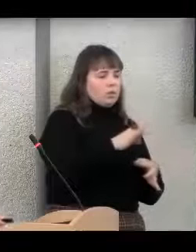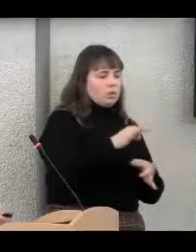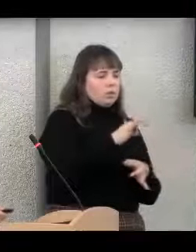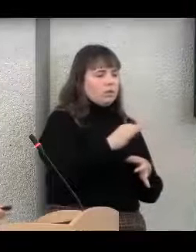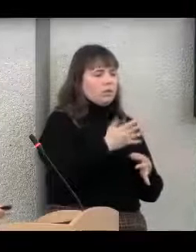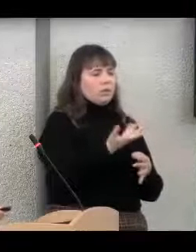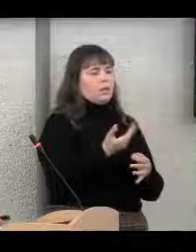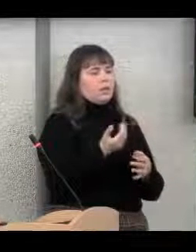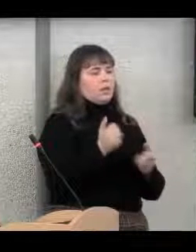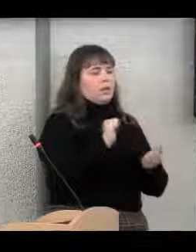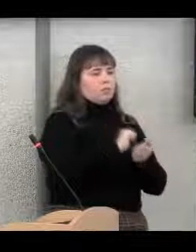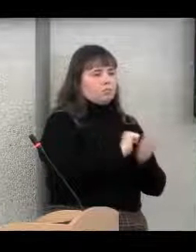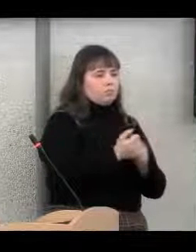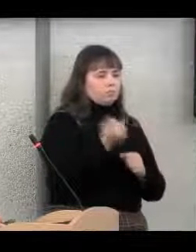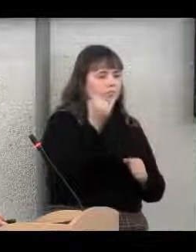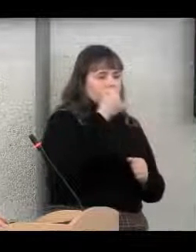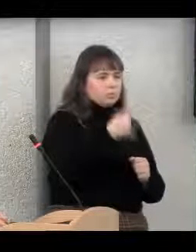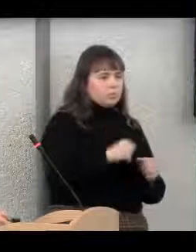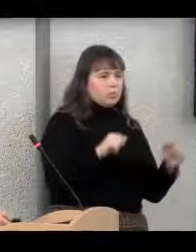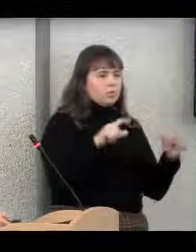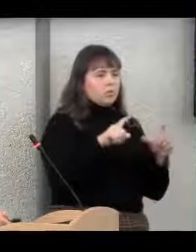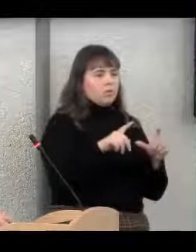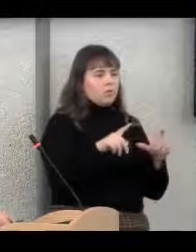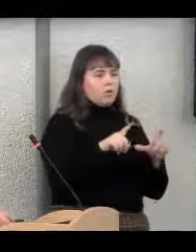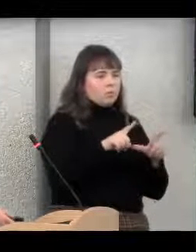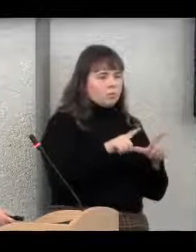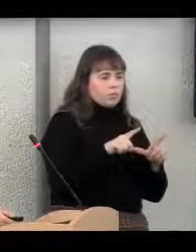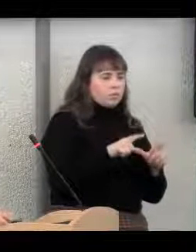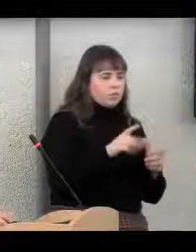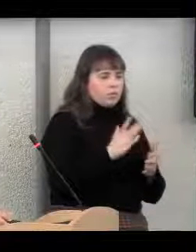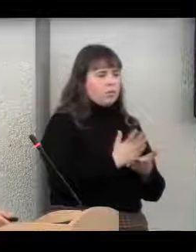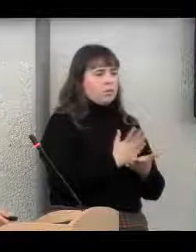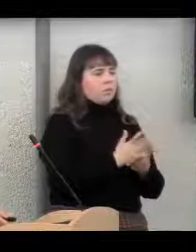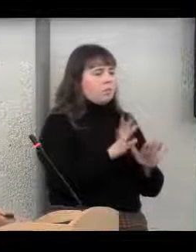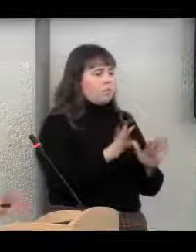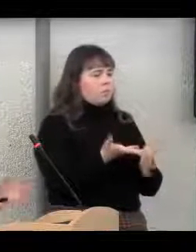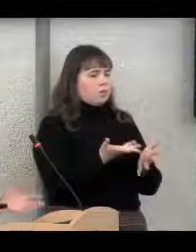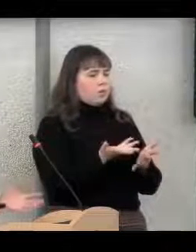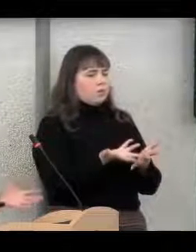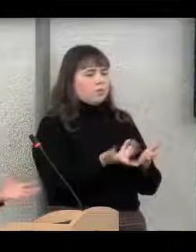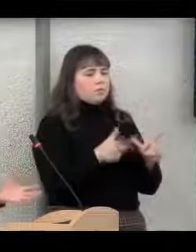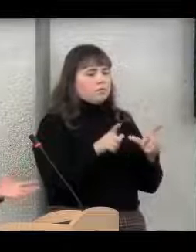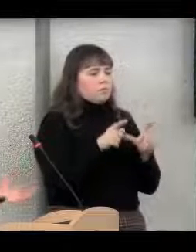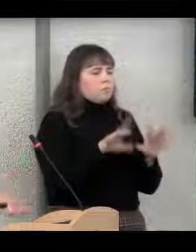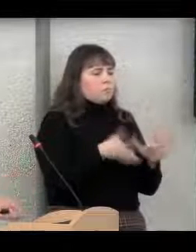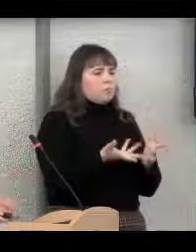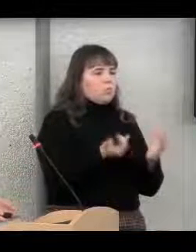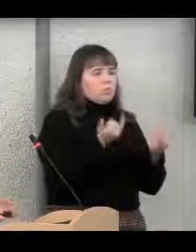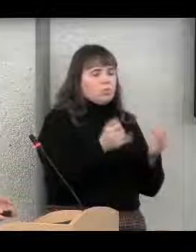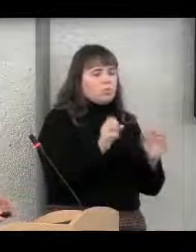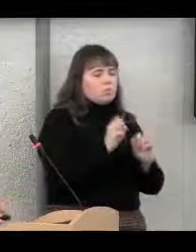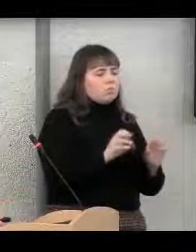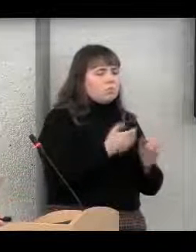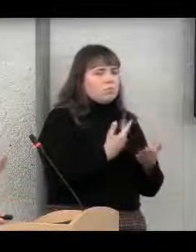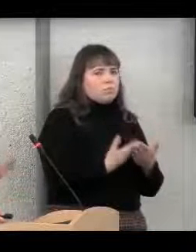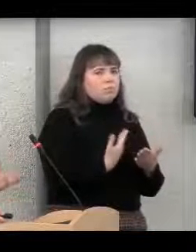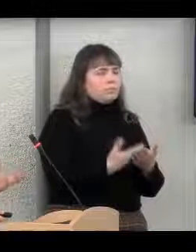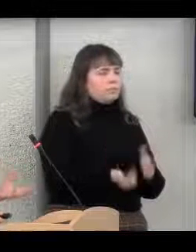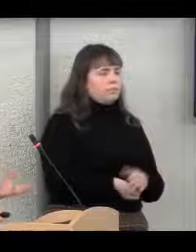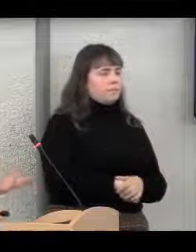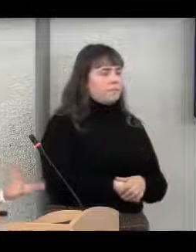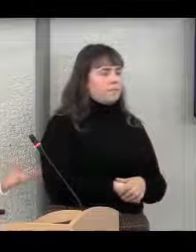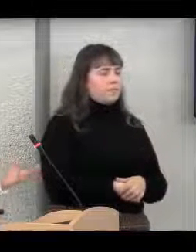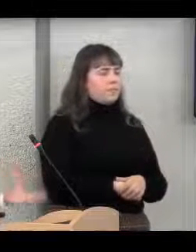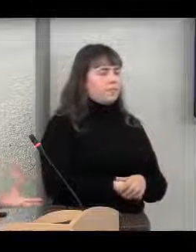Ir greičiausiai jums kyla klausimas, tai vis dėlto, kas tas anglies taupymo ūkininkavimas ir kodėl apskritai mes apie jį šiandien šnekame. Tai iš